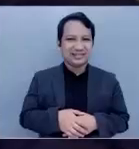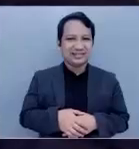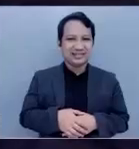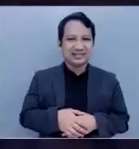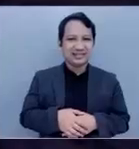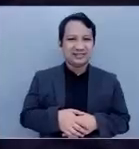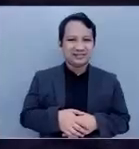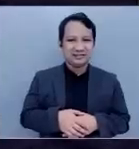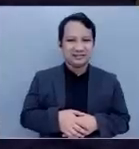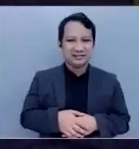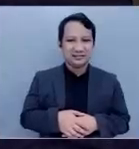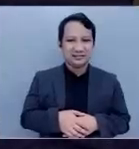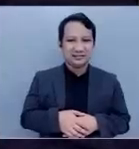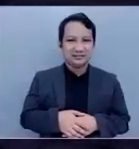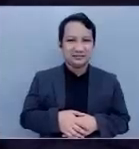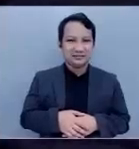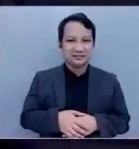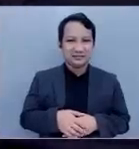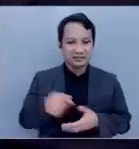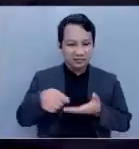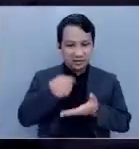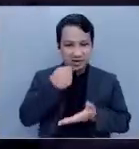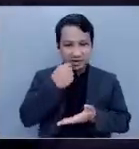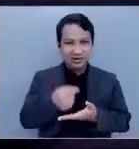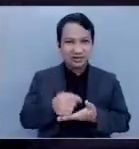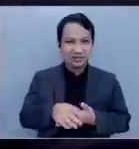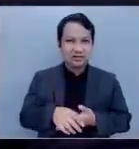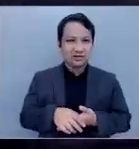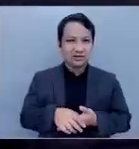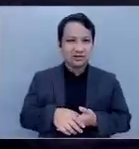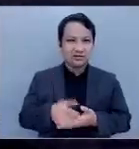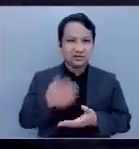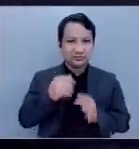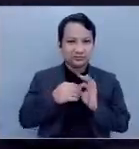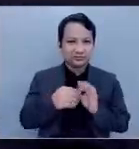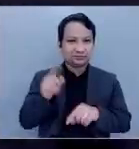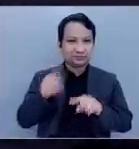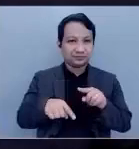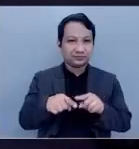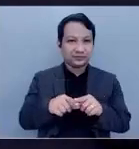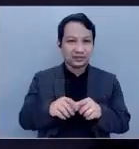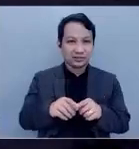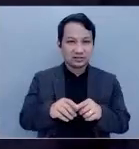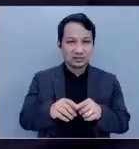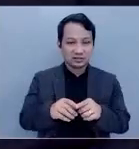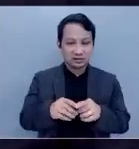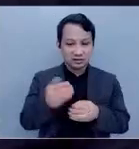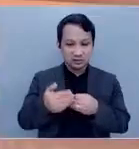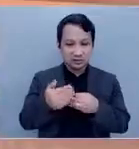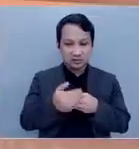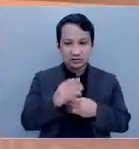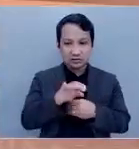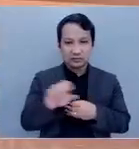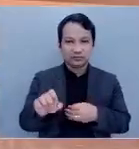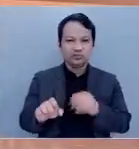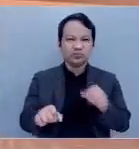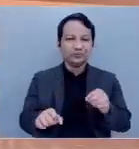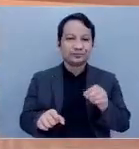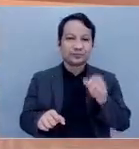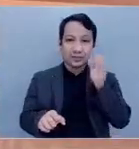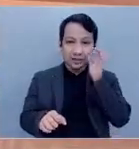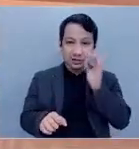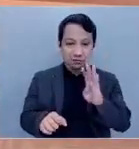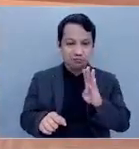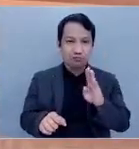ay kompleto. May broccoli, may mushroom. Ang mahalaga dito, no, hindi siguro ma-overcook yung beef. Yes. At saka yung broccoli. Para ano,